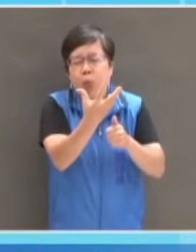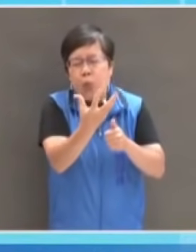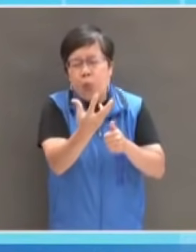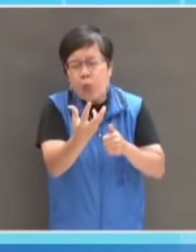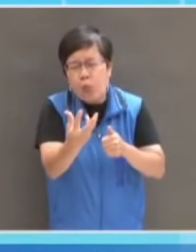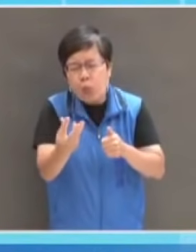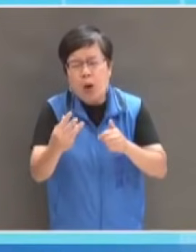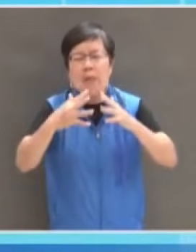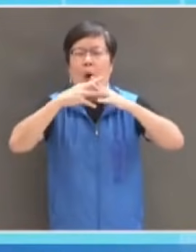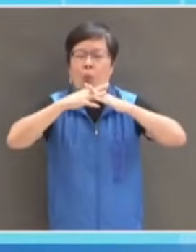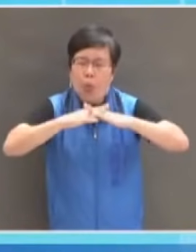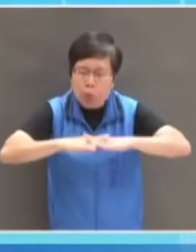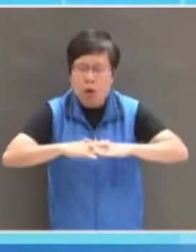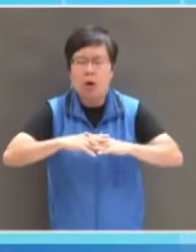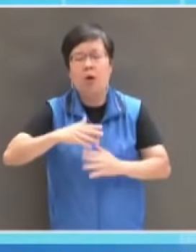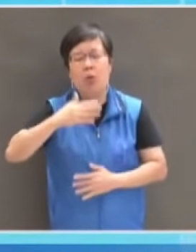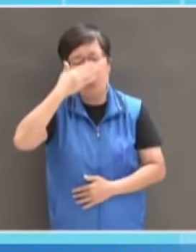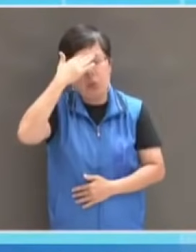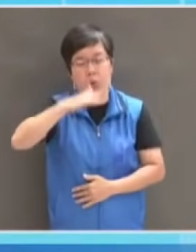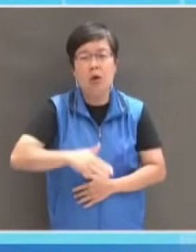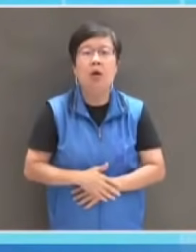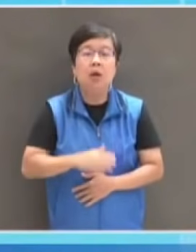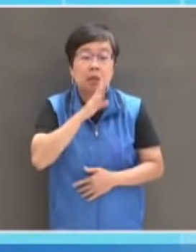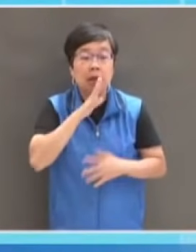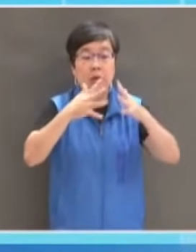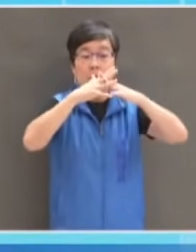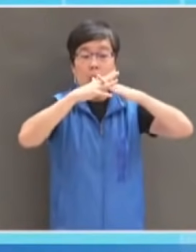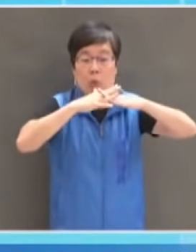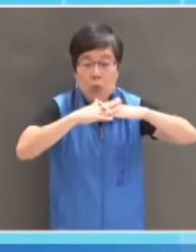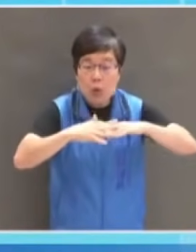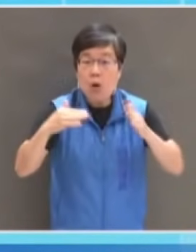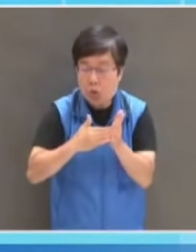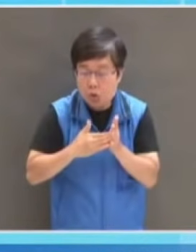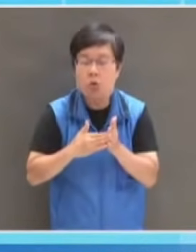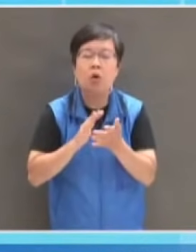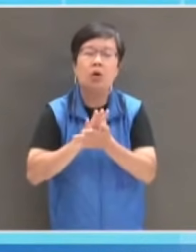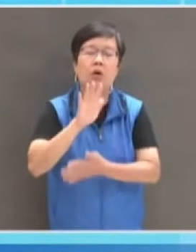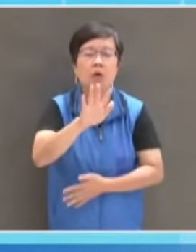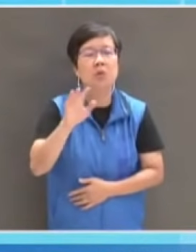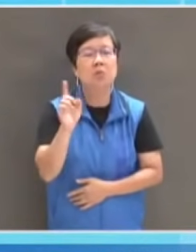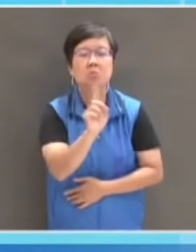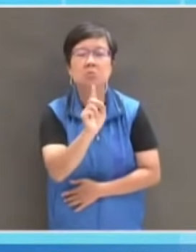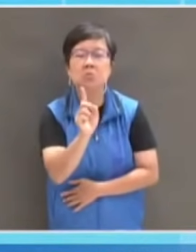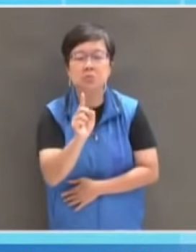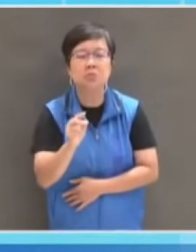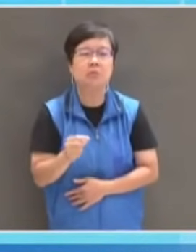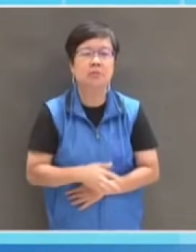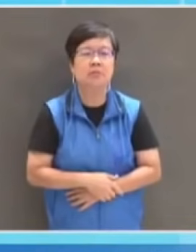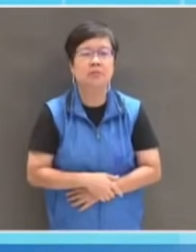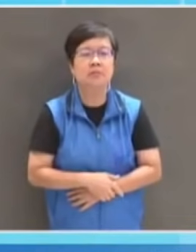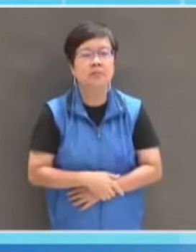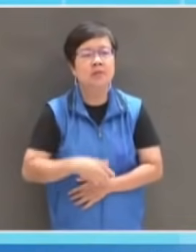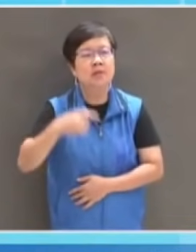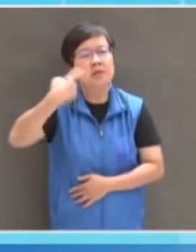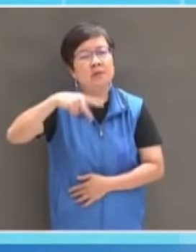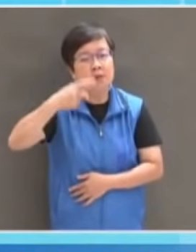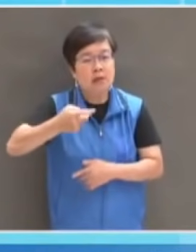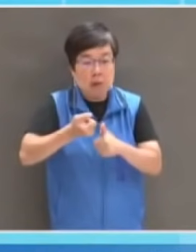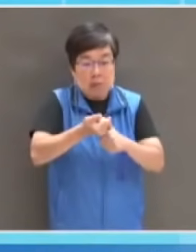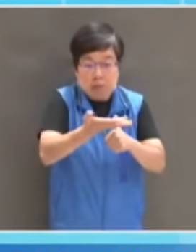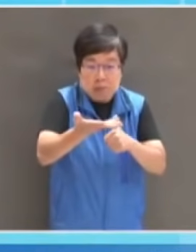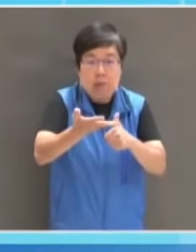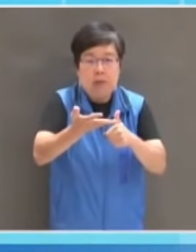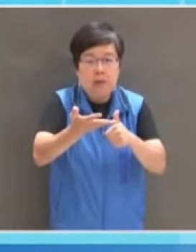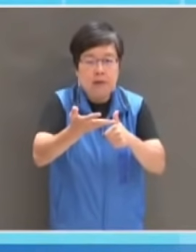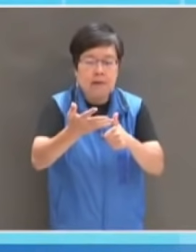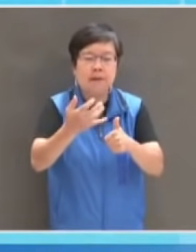稳定下来。那稳定下来以后，我们不断的把所有的整个传播链